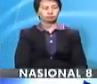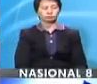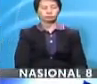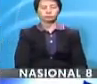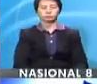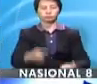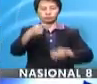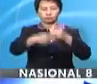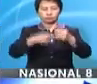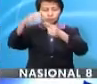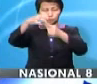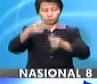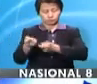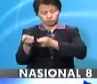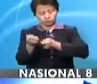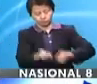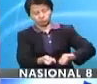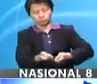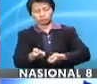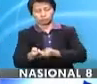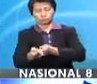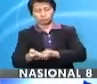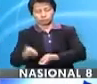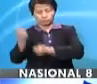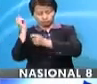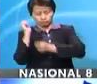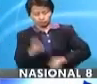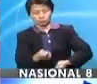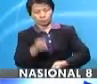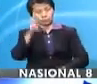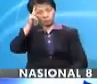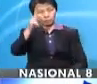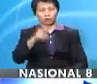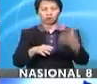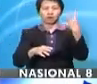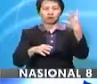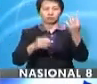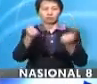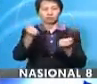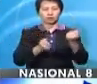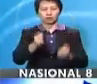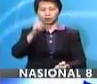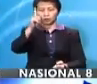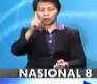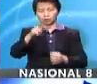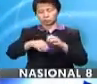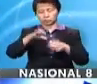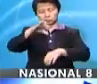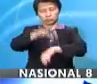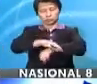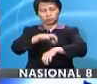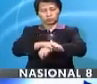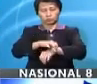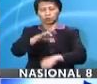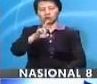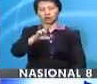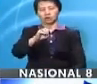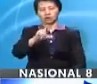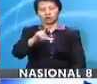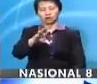Seterusnya mengenai kejohanan golf amatur terbuka Kelantan, empat buah kereta dan seutas jam tangan Rolex